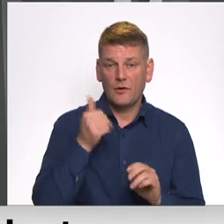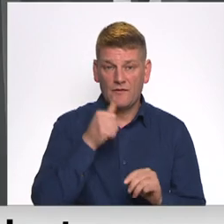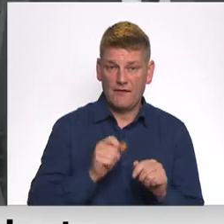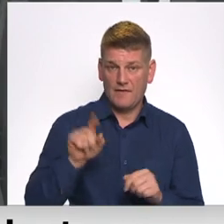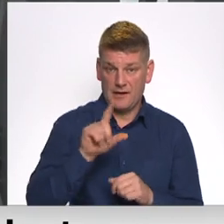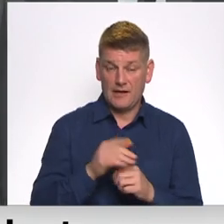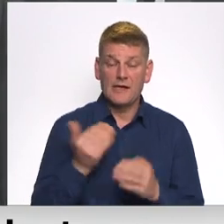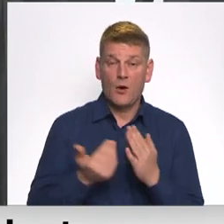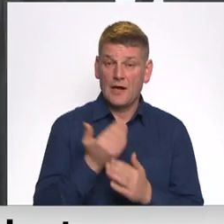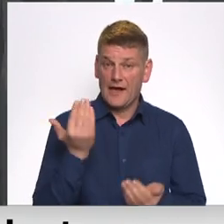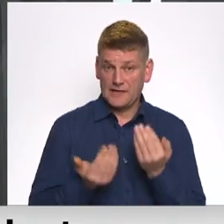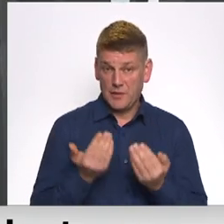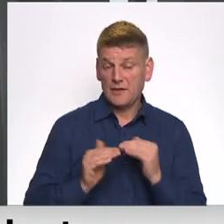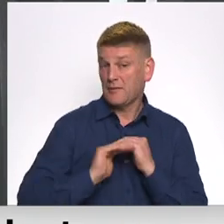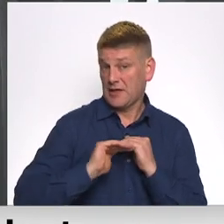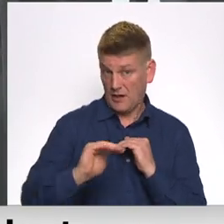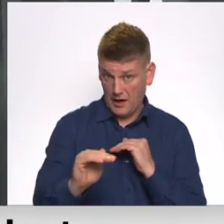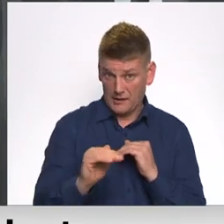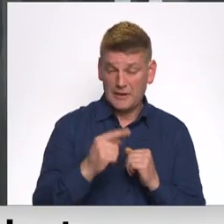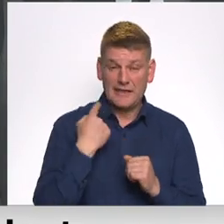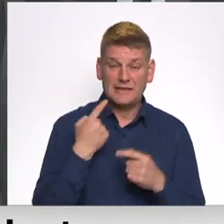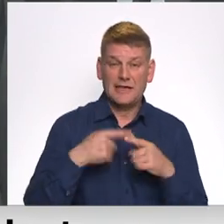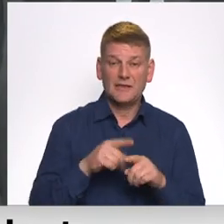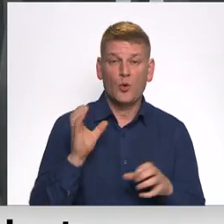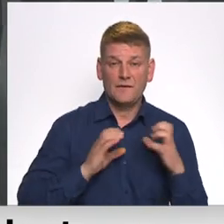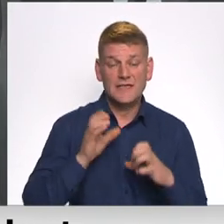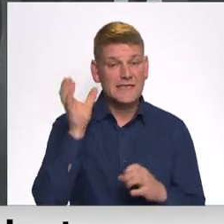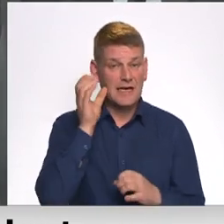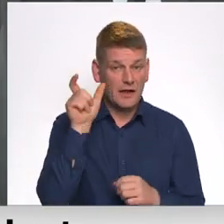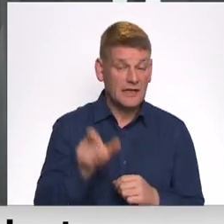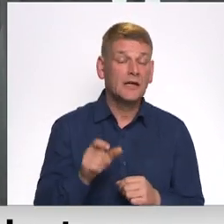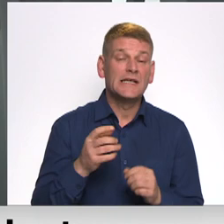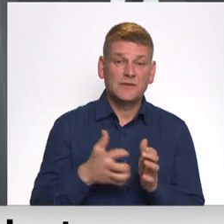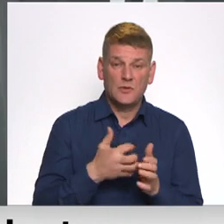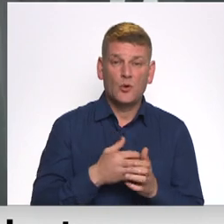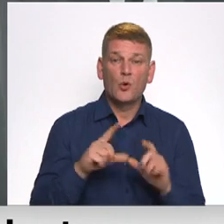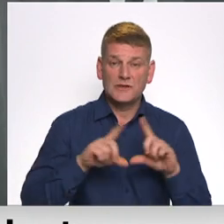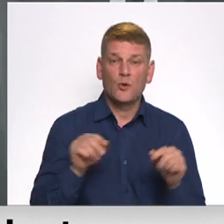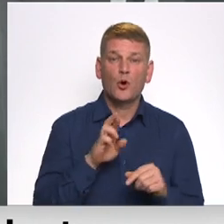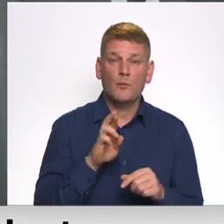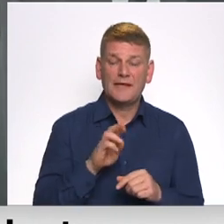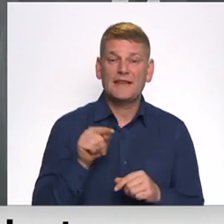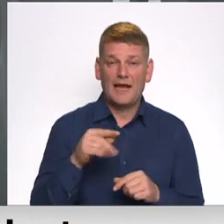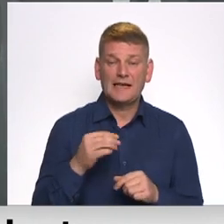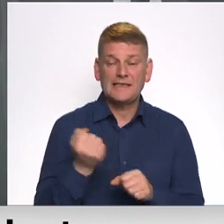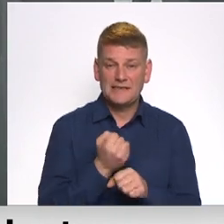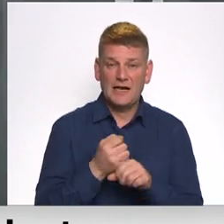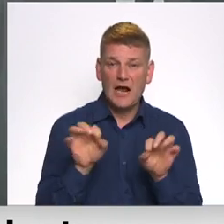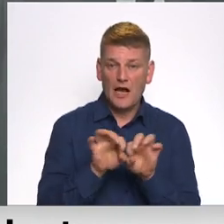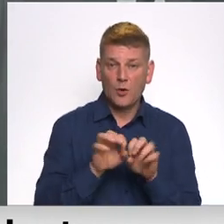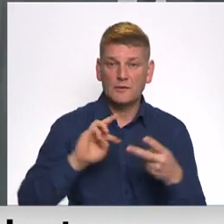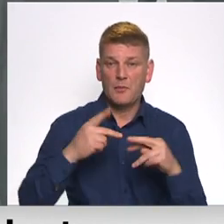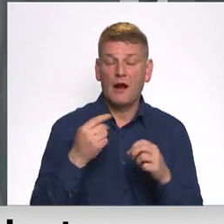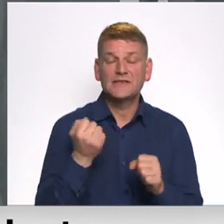vairāk. Jaunajā eksperimentālajā asfaltā Rīgas Tehniskās universitātes zinātnieki izmantojuši uzņēmuma Rubintek izstrādāto granulu